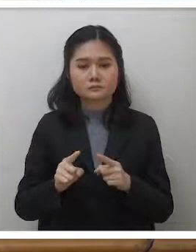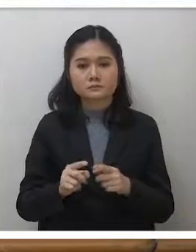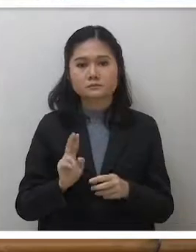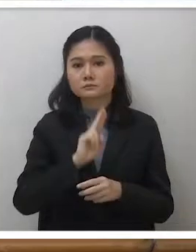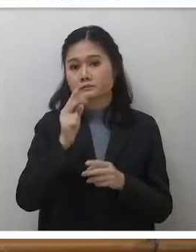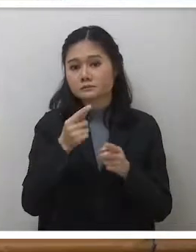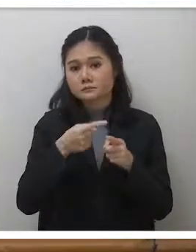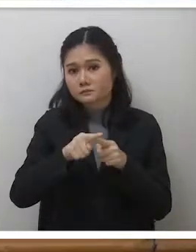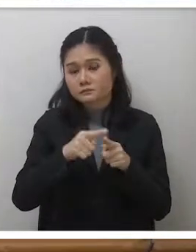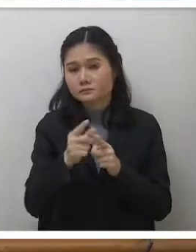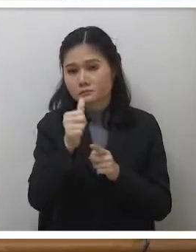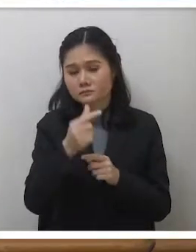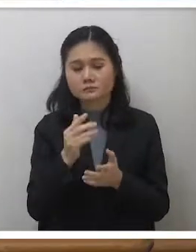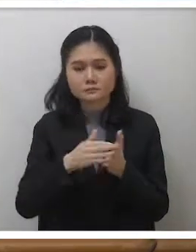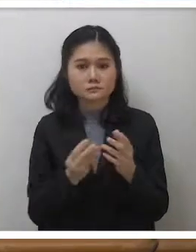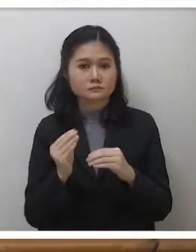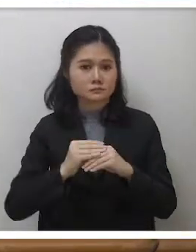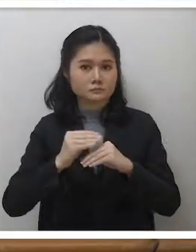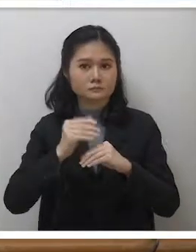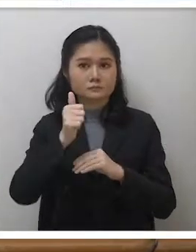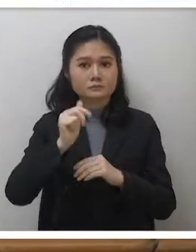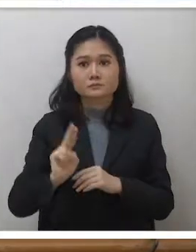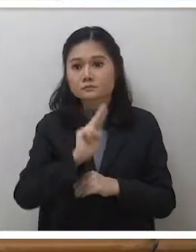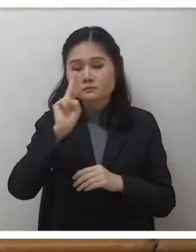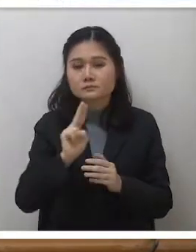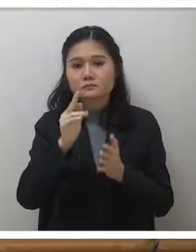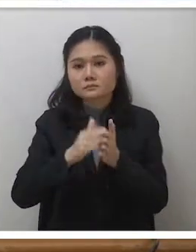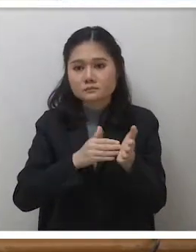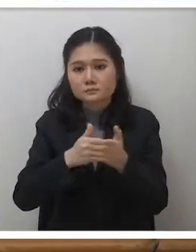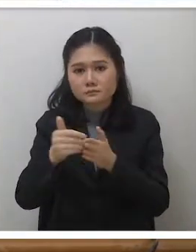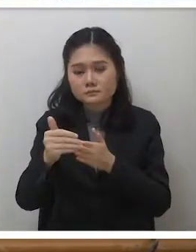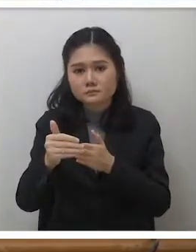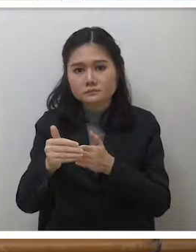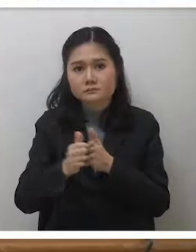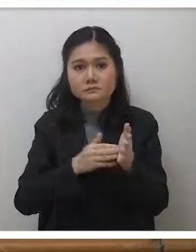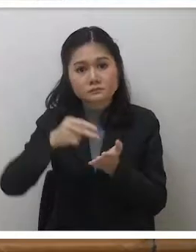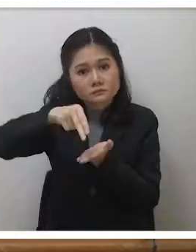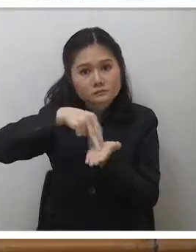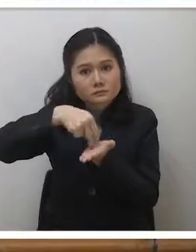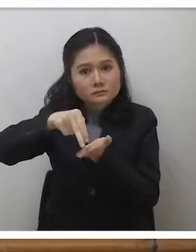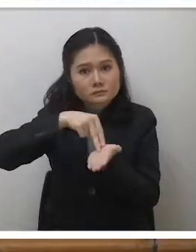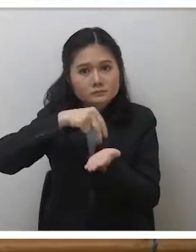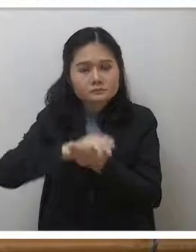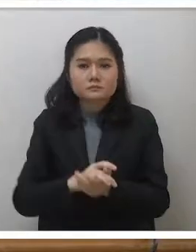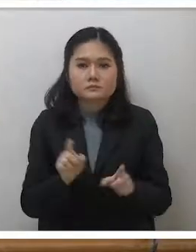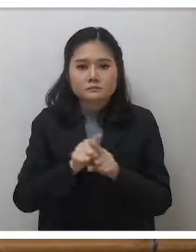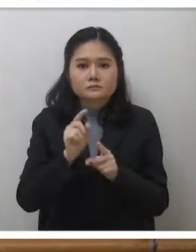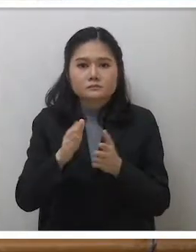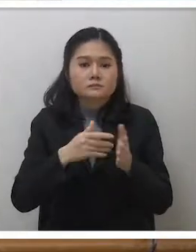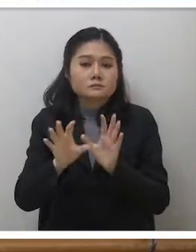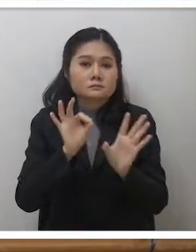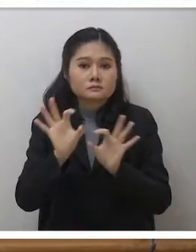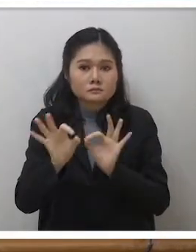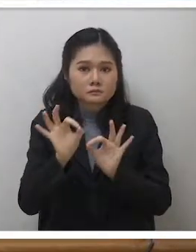เตอร์ตัดแล้วก็เติมสีได้หรือเราใช้สีใช้ผู้กันเนี่ยแล้วก็เลือกสีที่